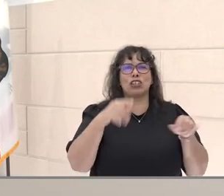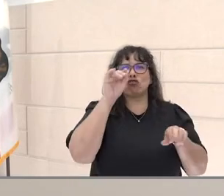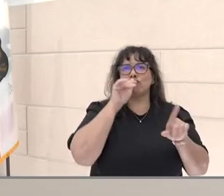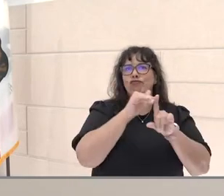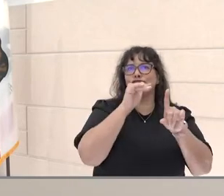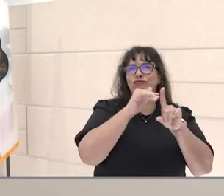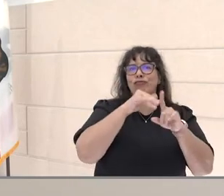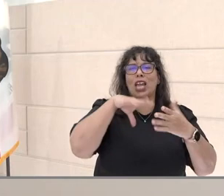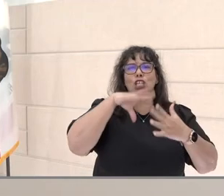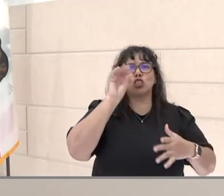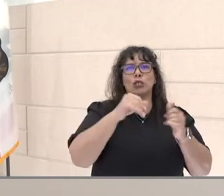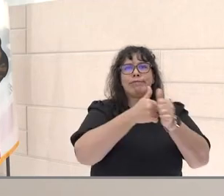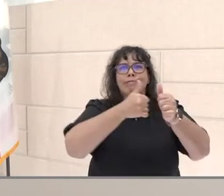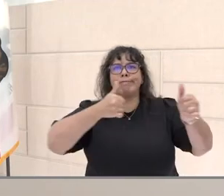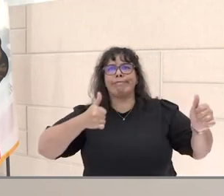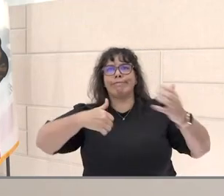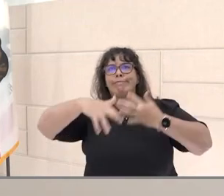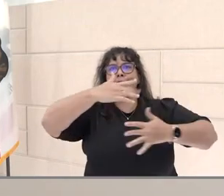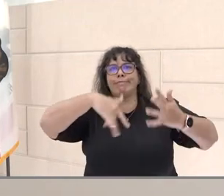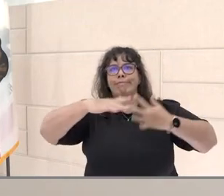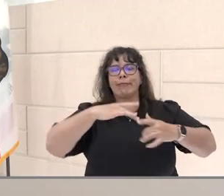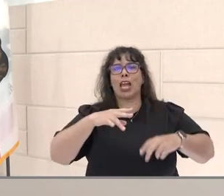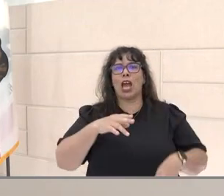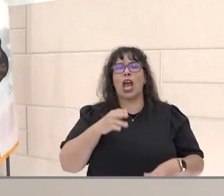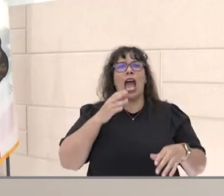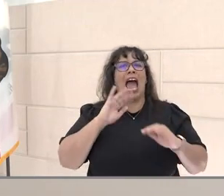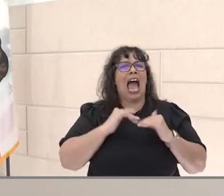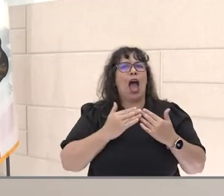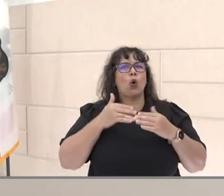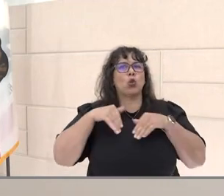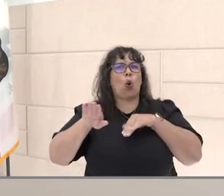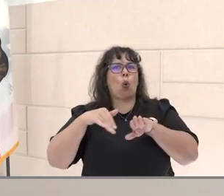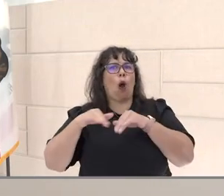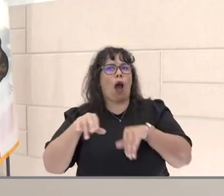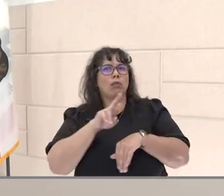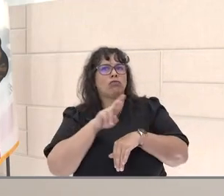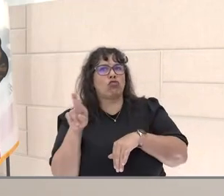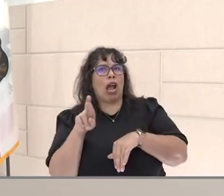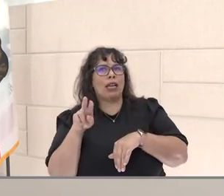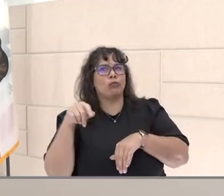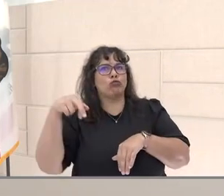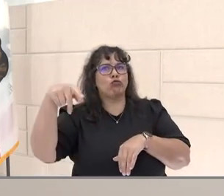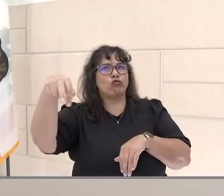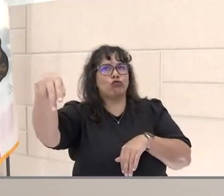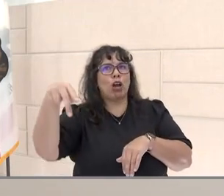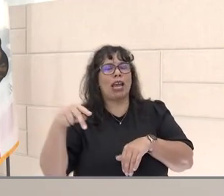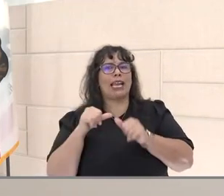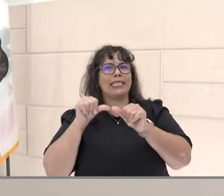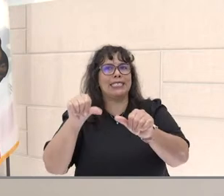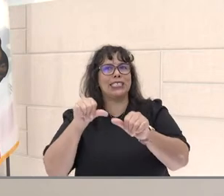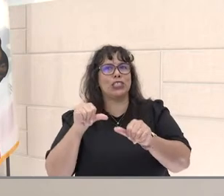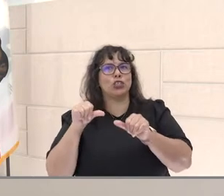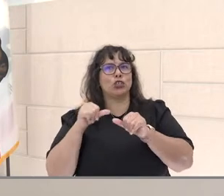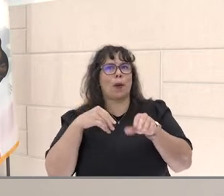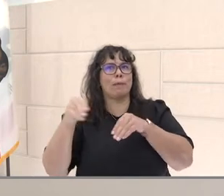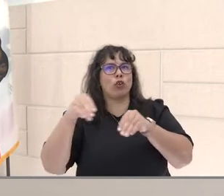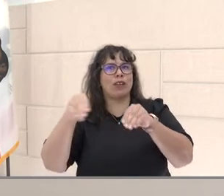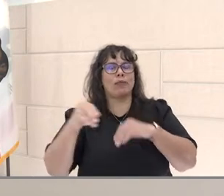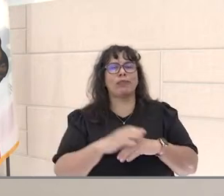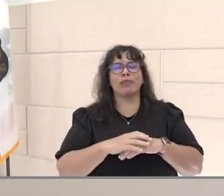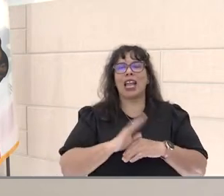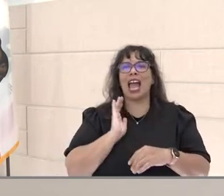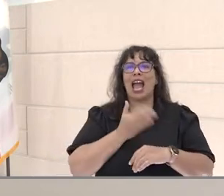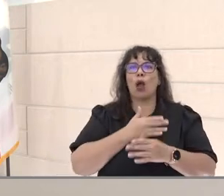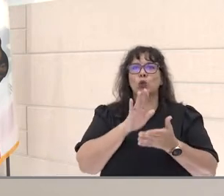เมียนการรมเลิกถ้าไปโจเรียนเปียกกลมโรคมกโชดดักชายปีคณีจูดสมาร์ทได้